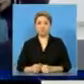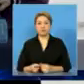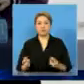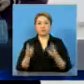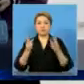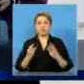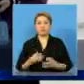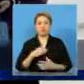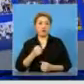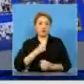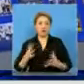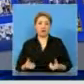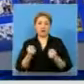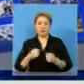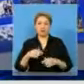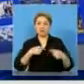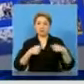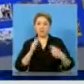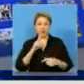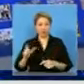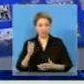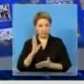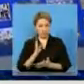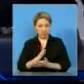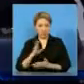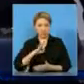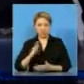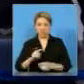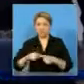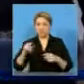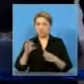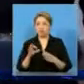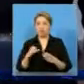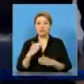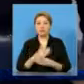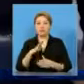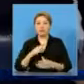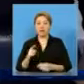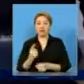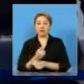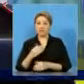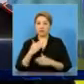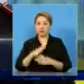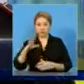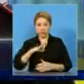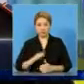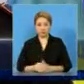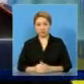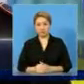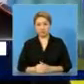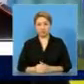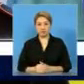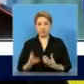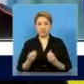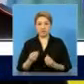аман қалғандардың ішінде жарақат алған адамдар да болған. Оларға жедел жәрдем келгенге дейін алғашқы көмек те берілді. Және ішінде тағы